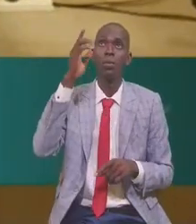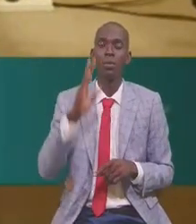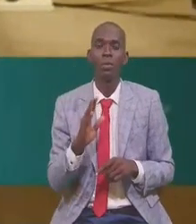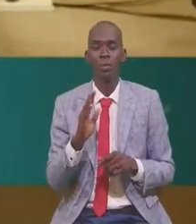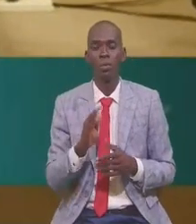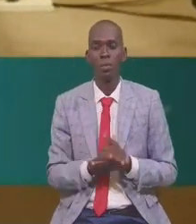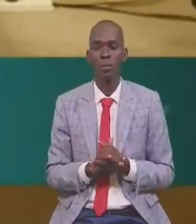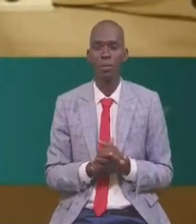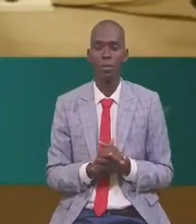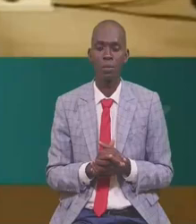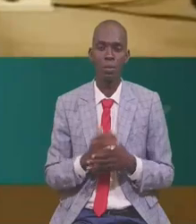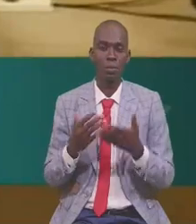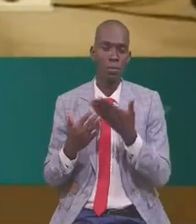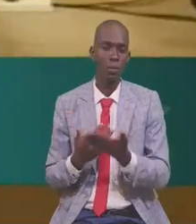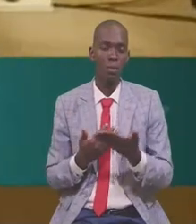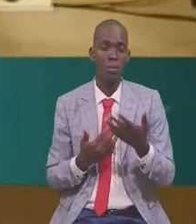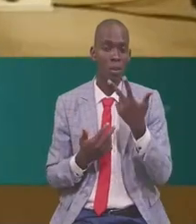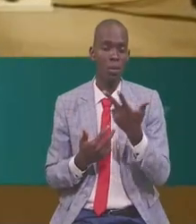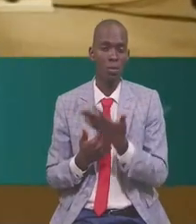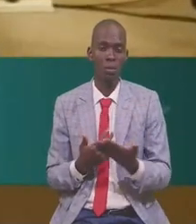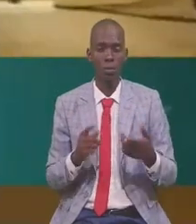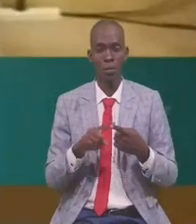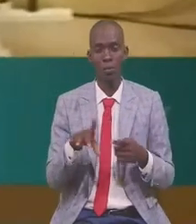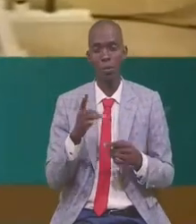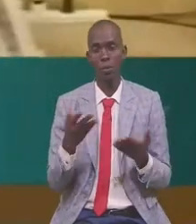Il y a trois éléments à considérer. Premièrement,